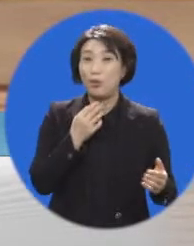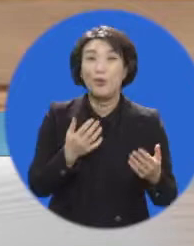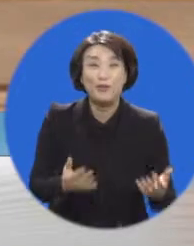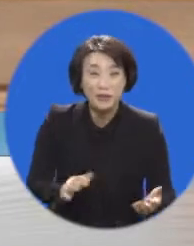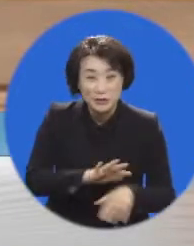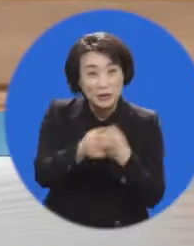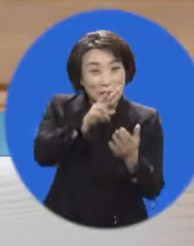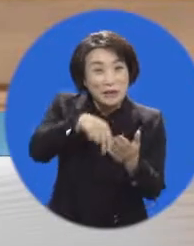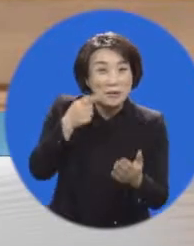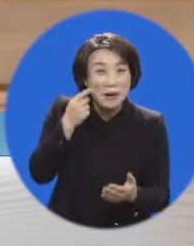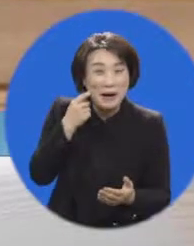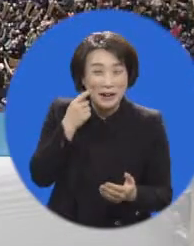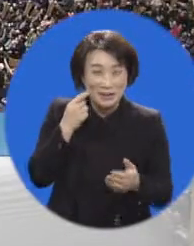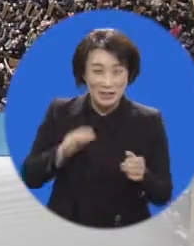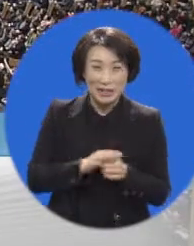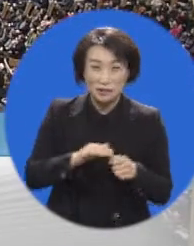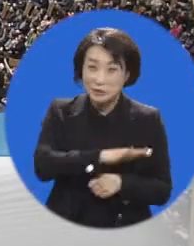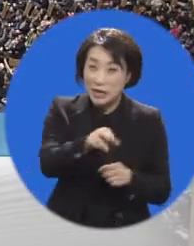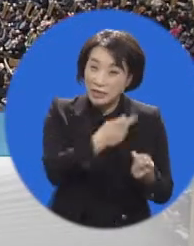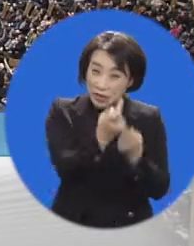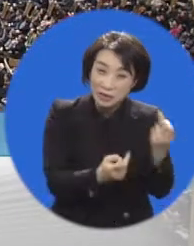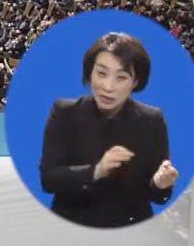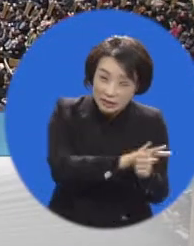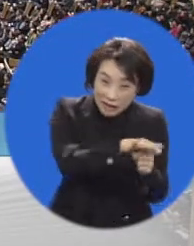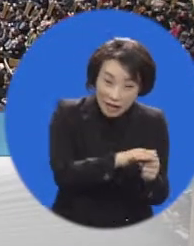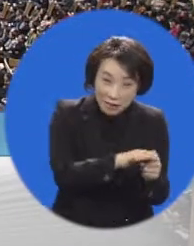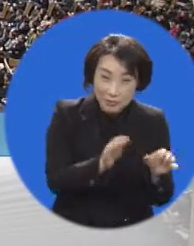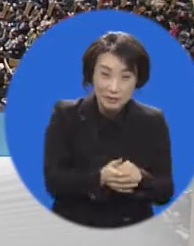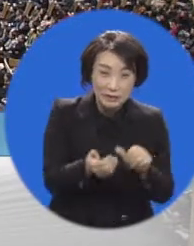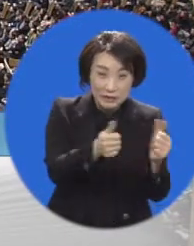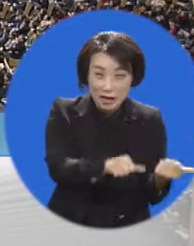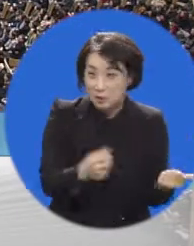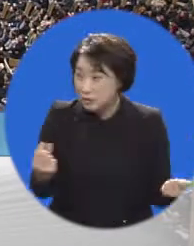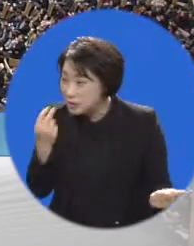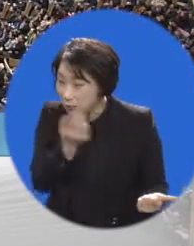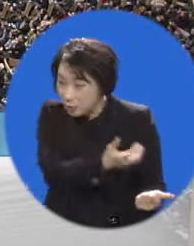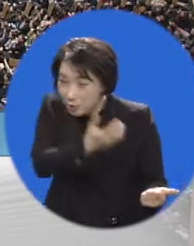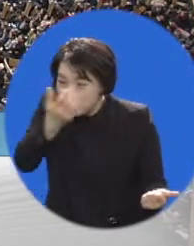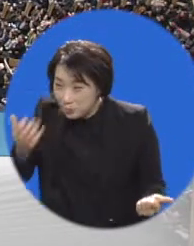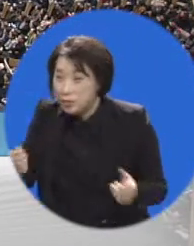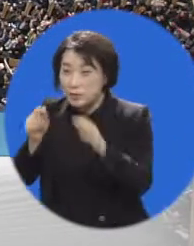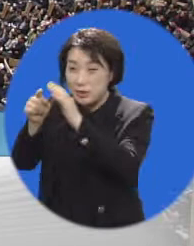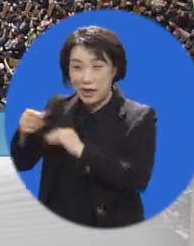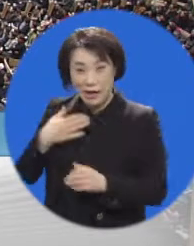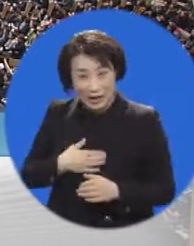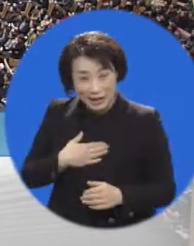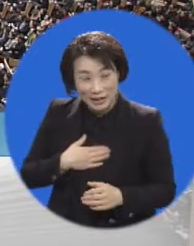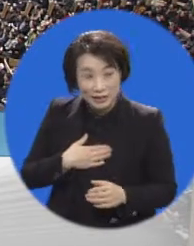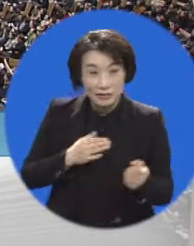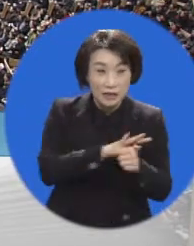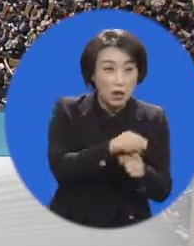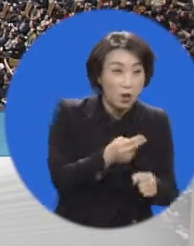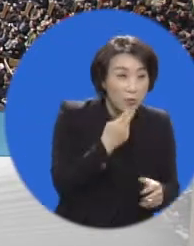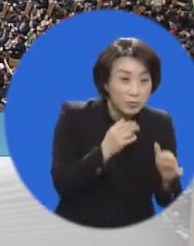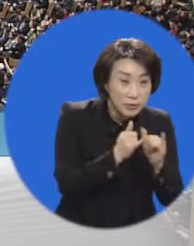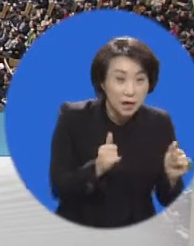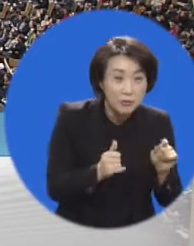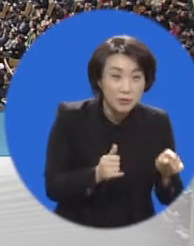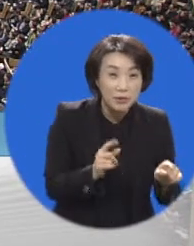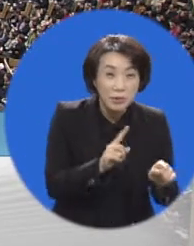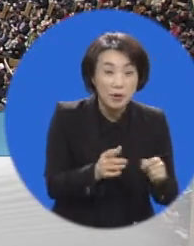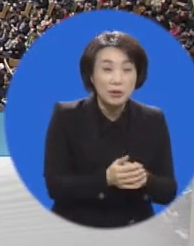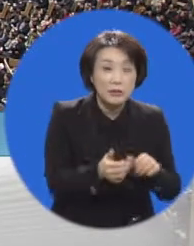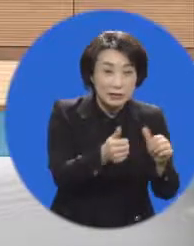사랑이 없으면 생명이 없다. 우리가 형제를 사랑함으로 사망에서 옮겨 생명으로 들어간 줄을 알거니와 사랑치 아니하는